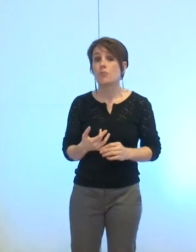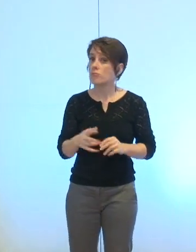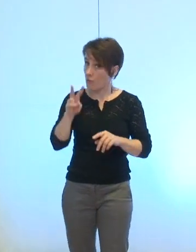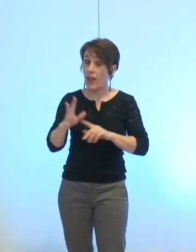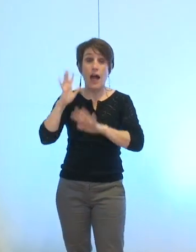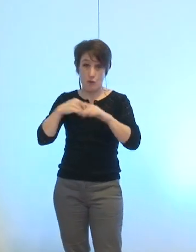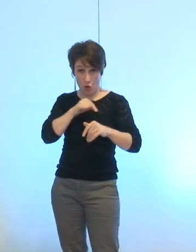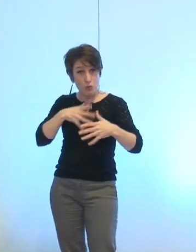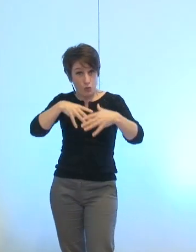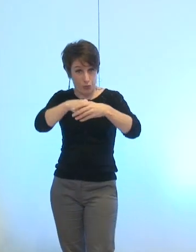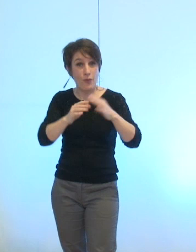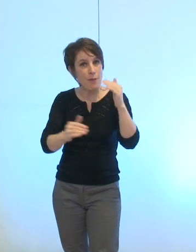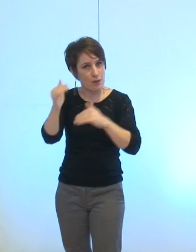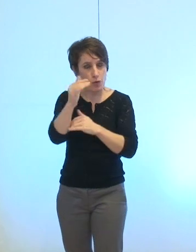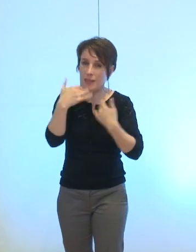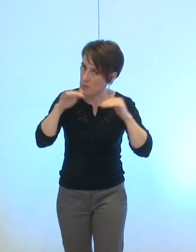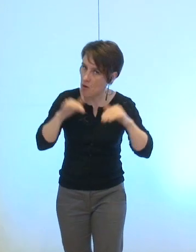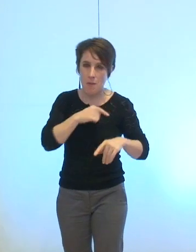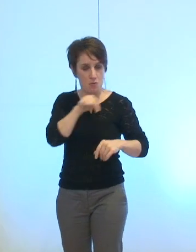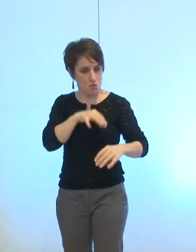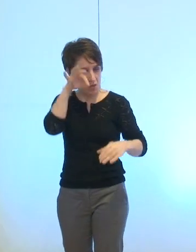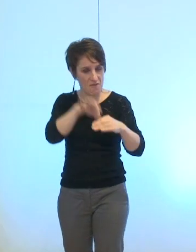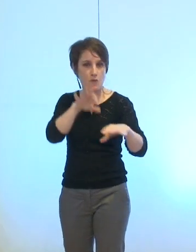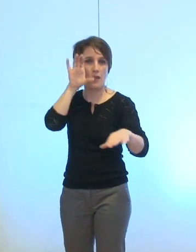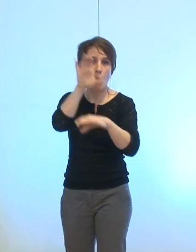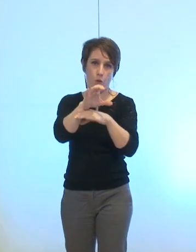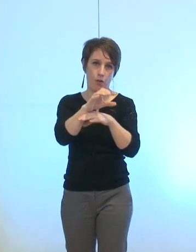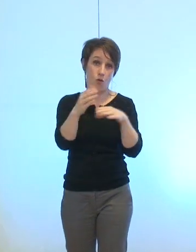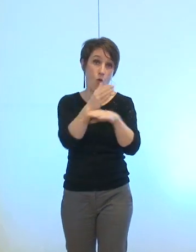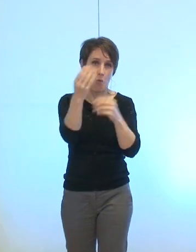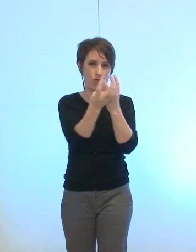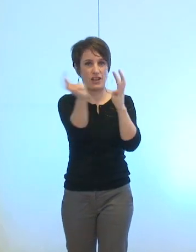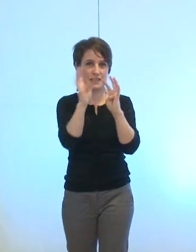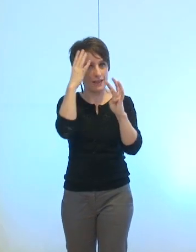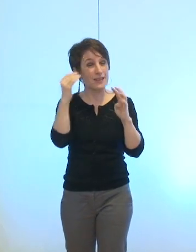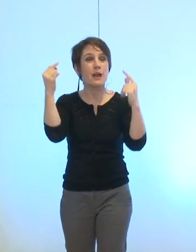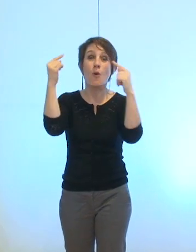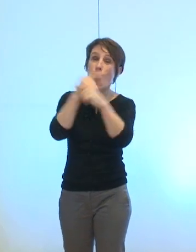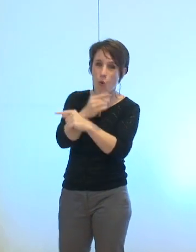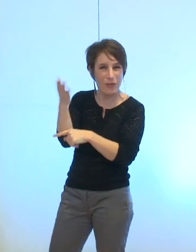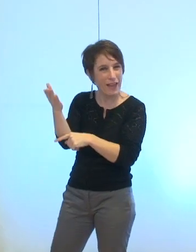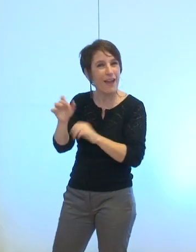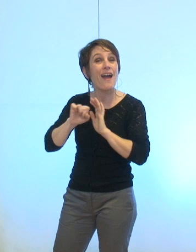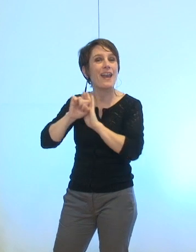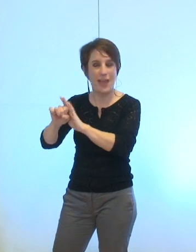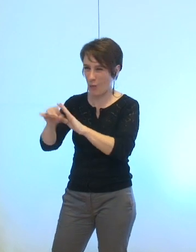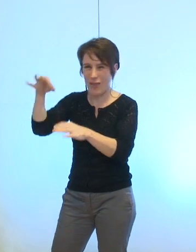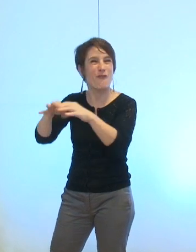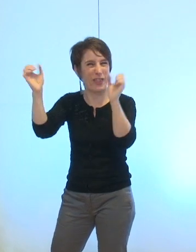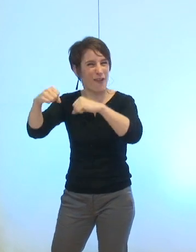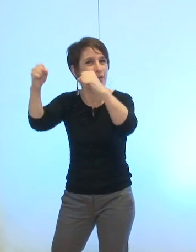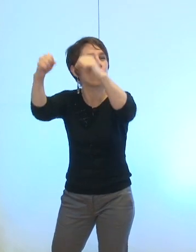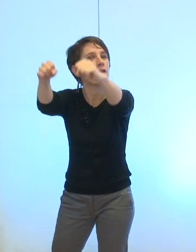à l'époque nous avions effectivement voté contre ce projet contrairement à l'opposition de droite qui elle l'avait